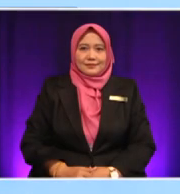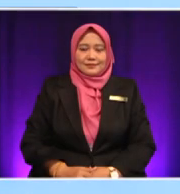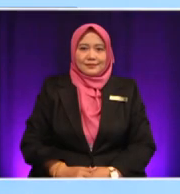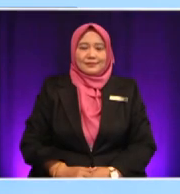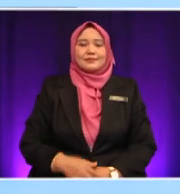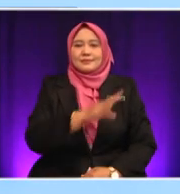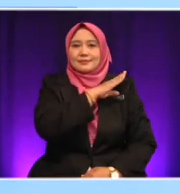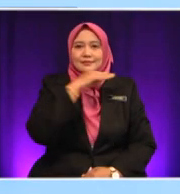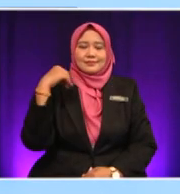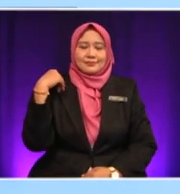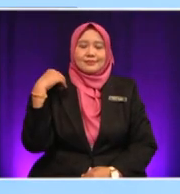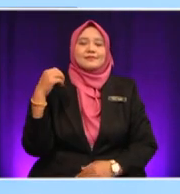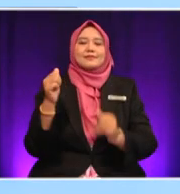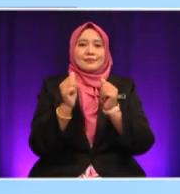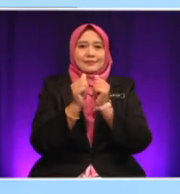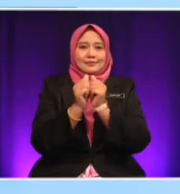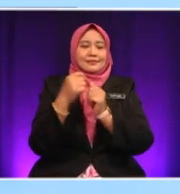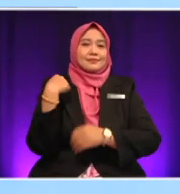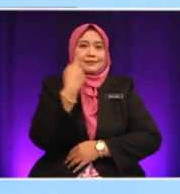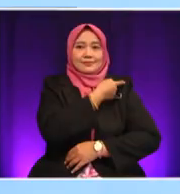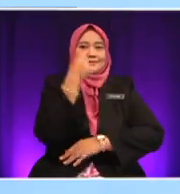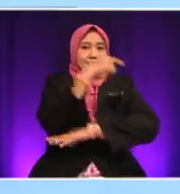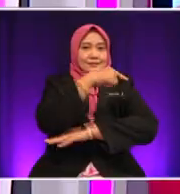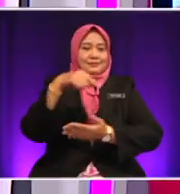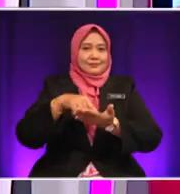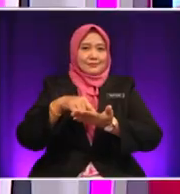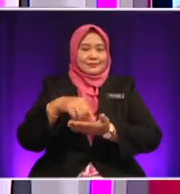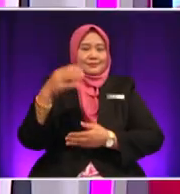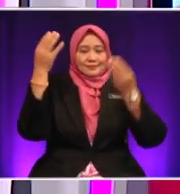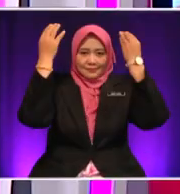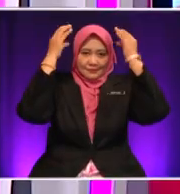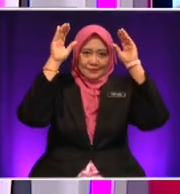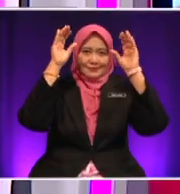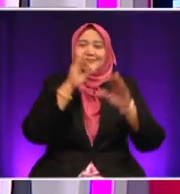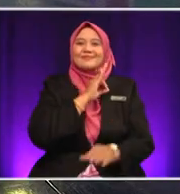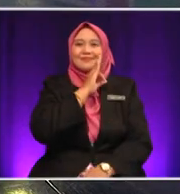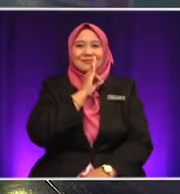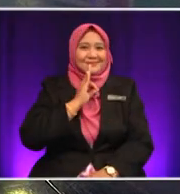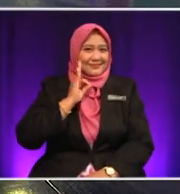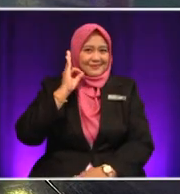dan bersama kita pada hari ini adalah Cikgu Farida sehat